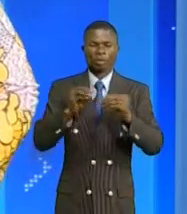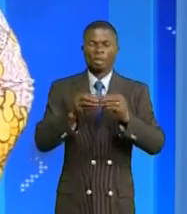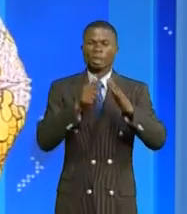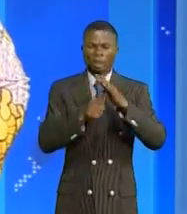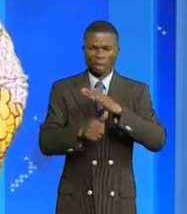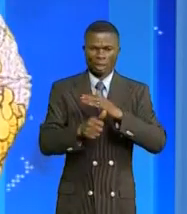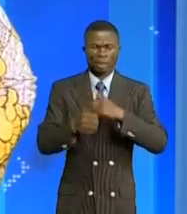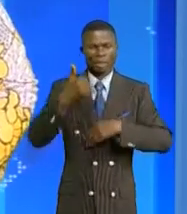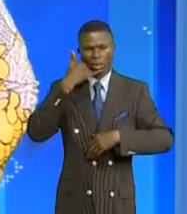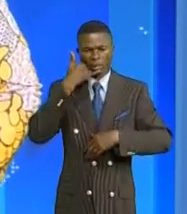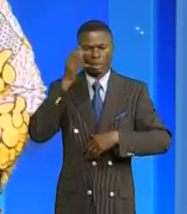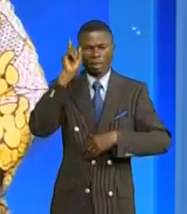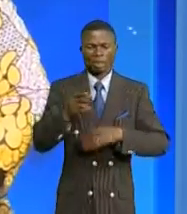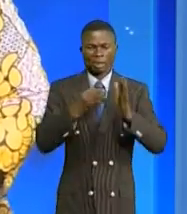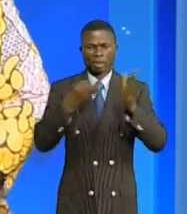center